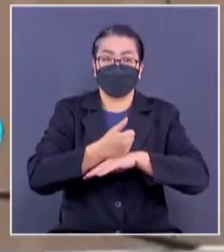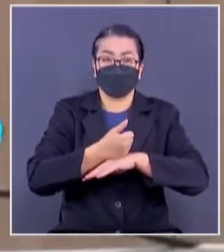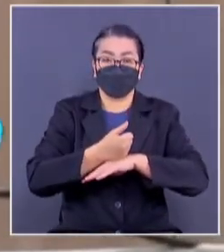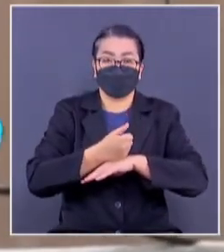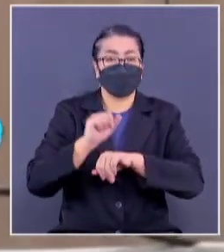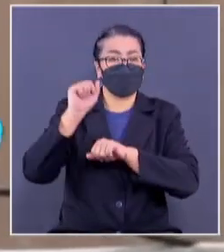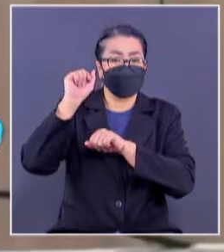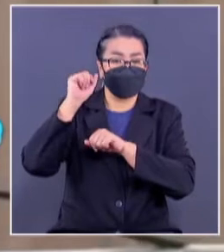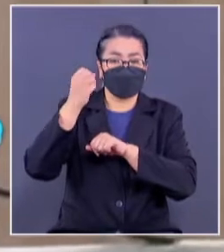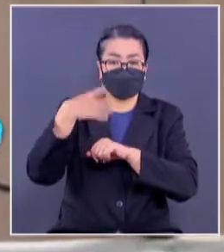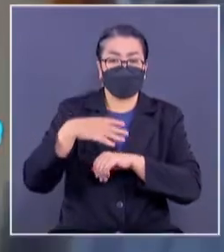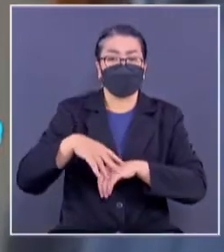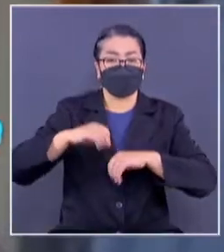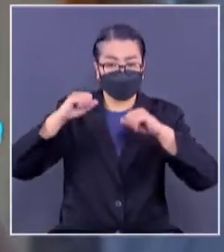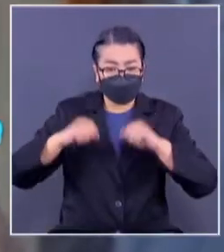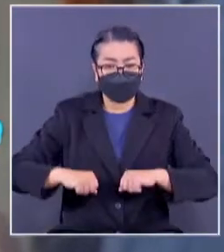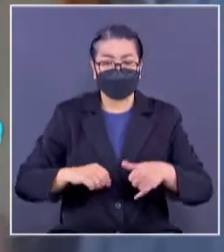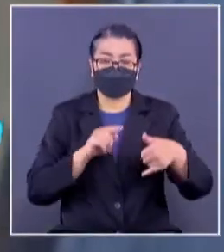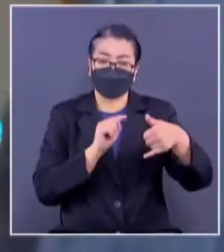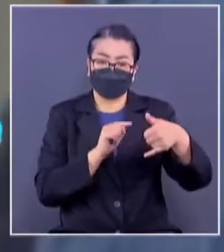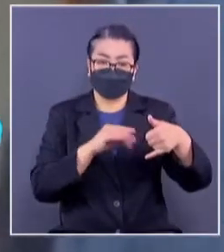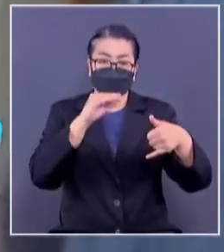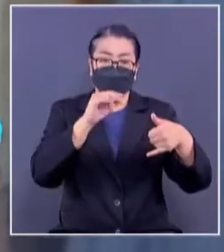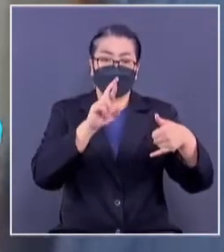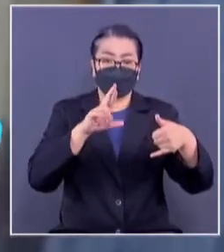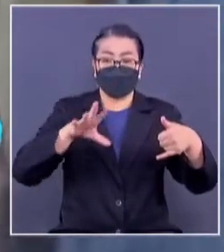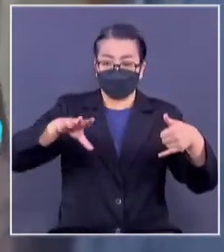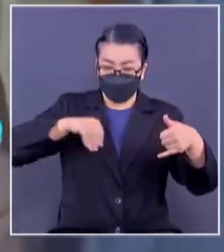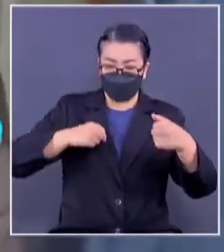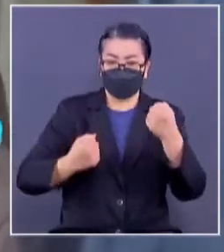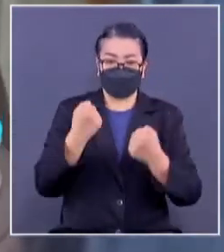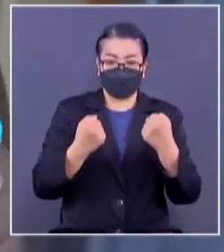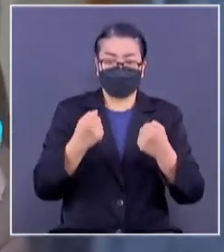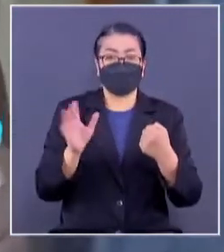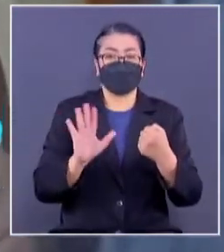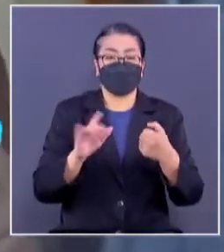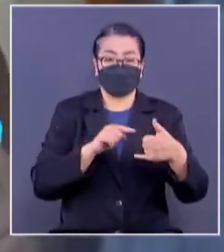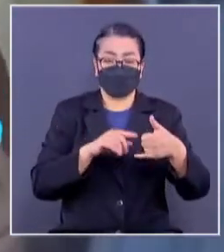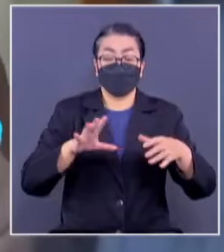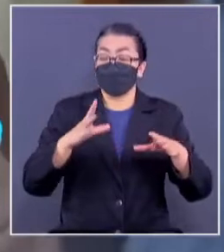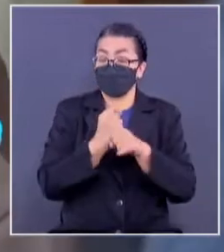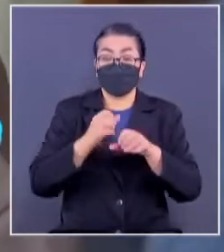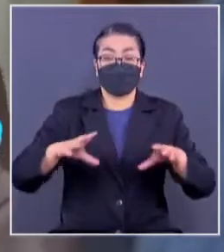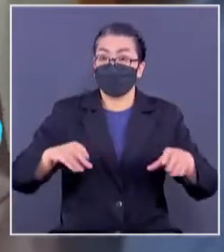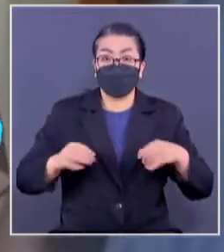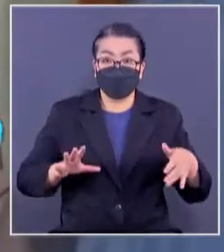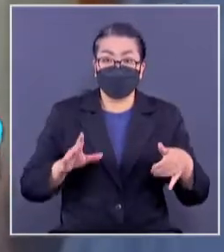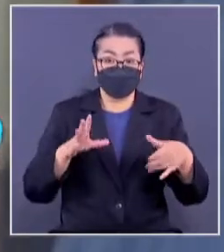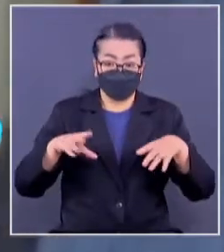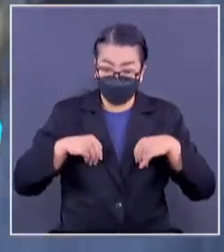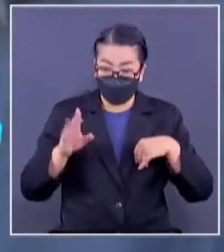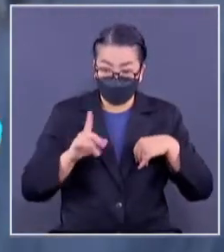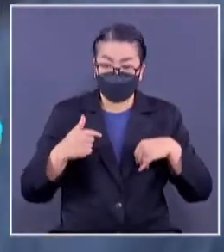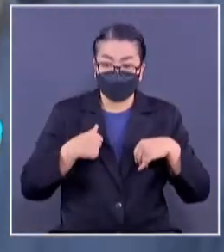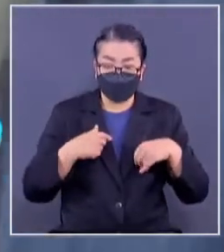ได้ออกมายืนยันอีกรอบนะคะบอกว่าโรเบิร์ตไม่ได้รับสารภาพว่าเป็นคนขับเรือกระชากจนทำให้คุณแตงโมตกเรือแต่ยอม